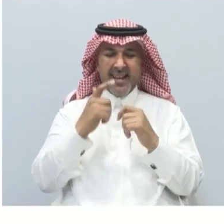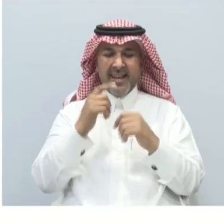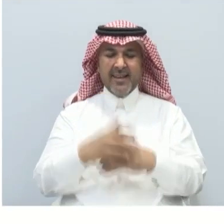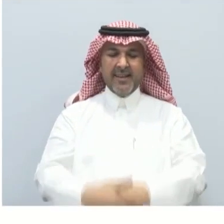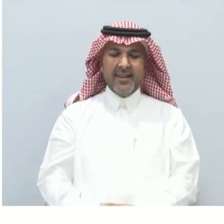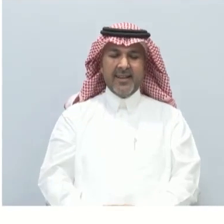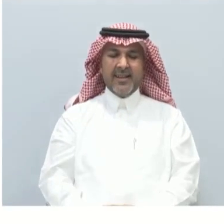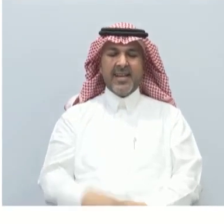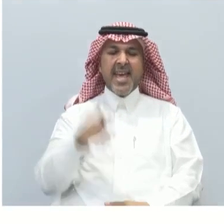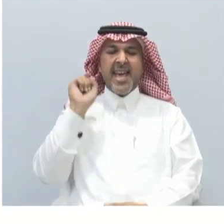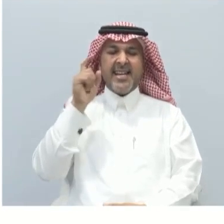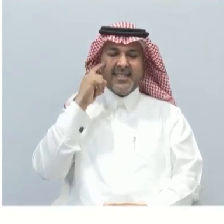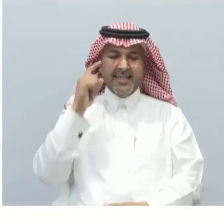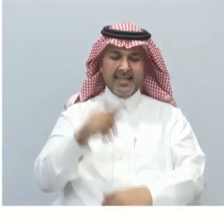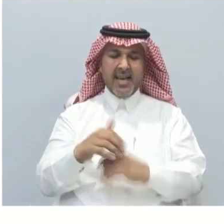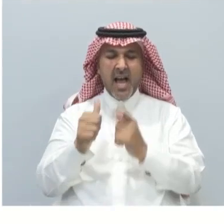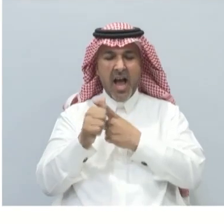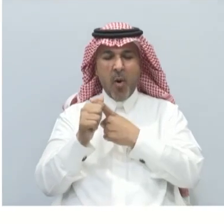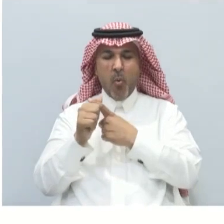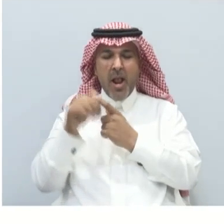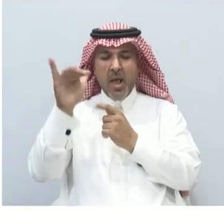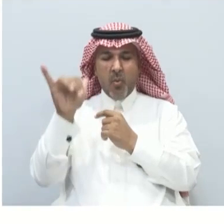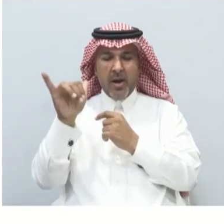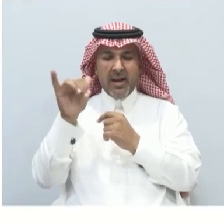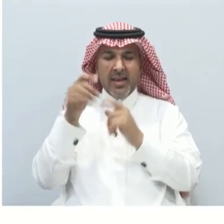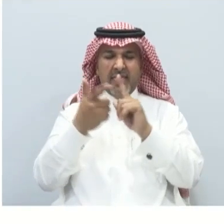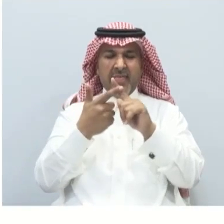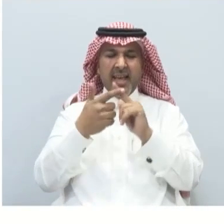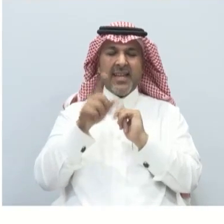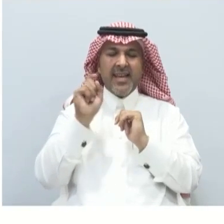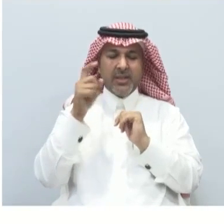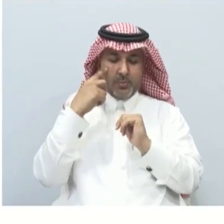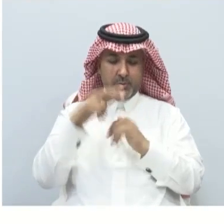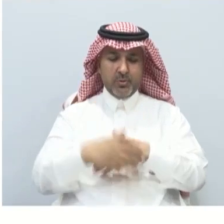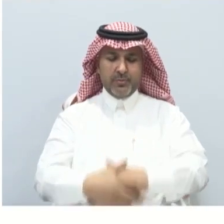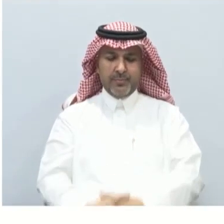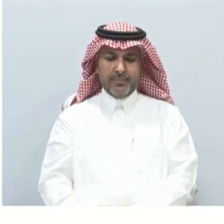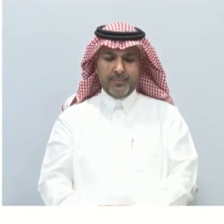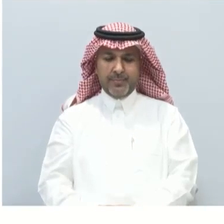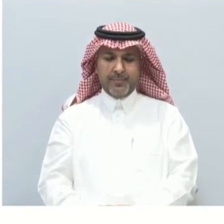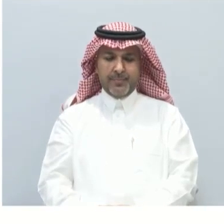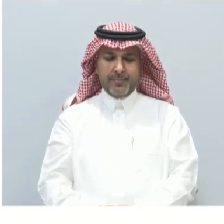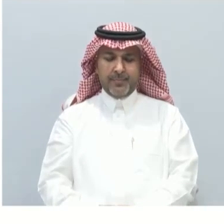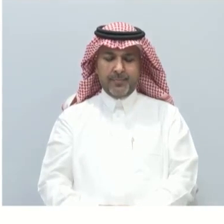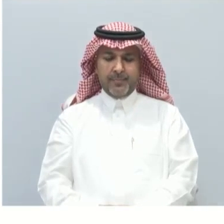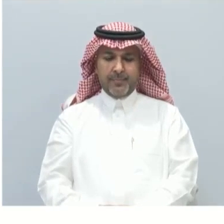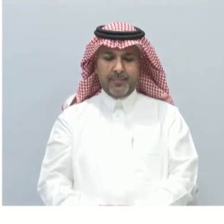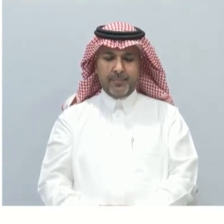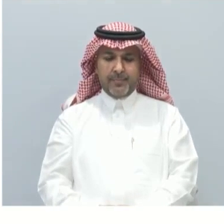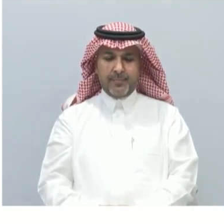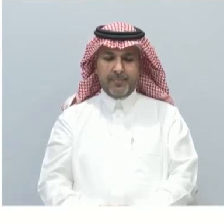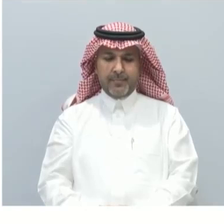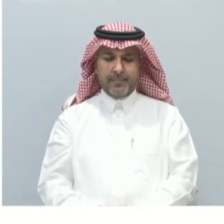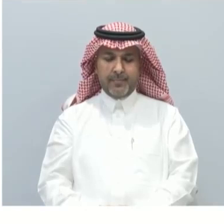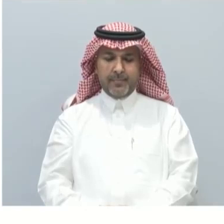حول اكس حول محور اكس فبالتالي لاحظ معي وين السالب اذا كان داخل الام حيكون انعكاس حول